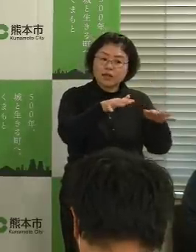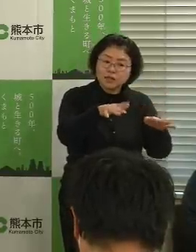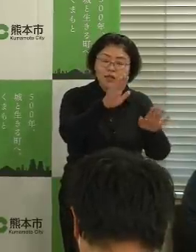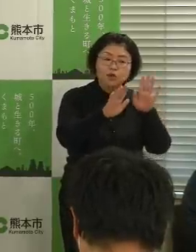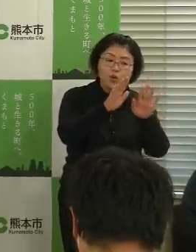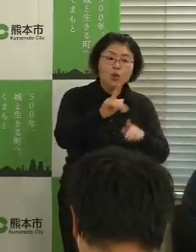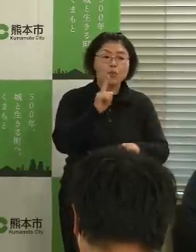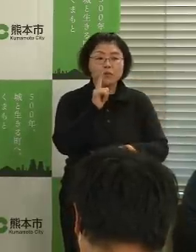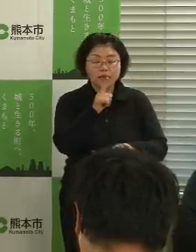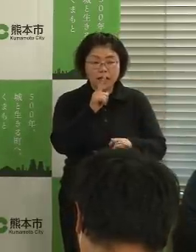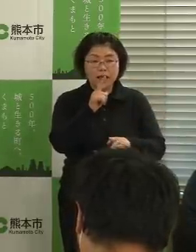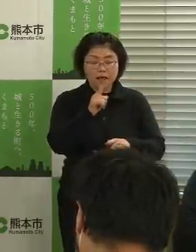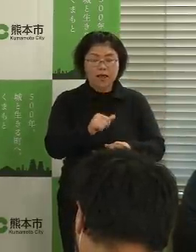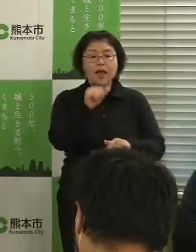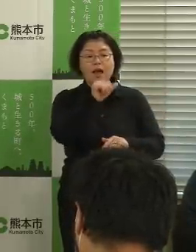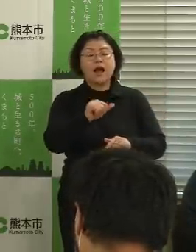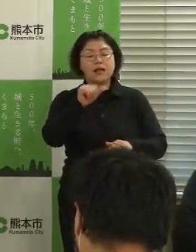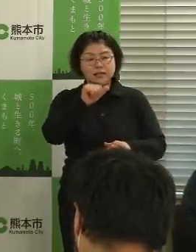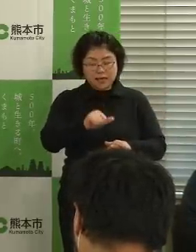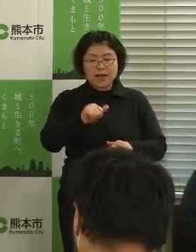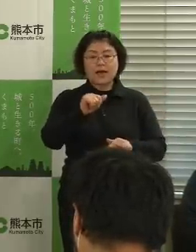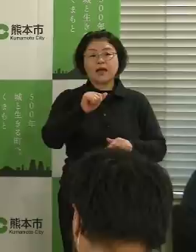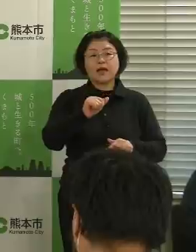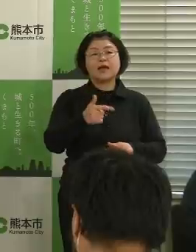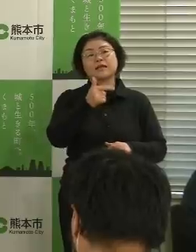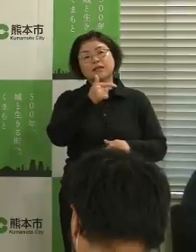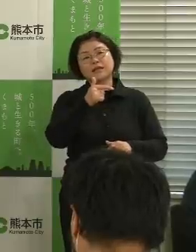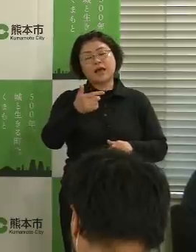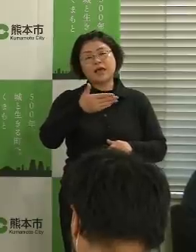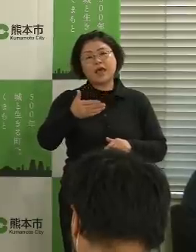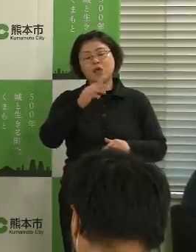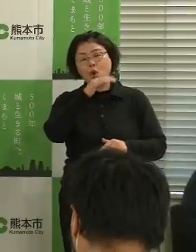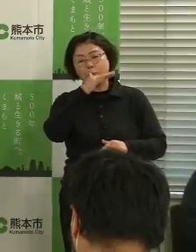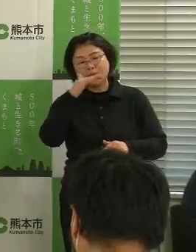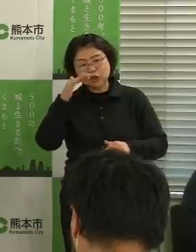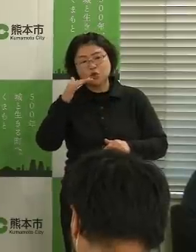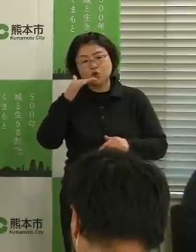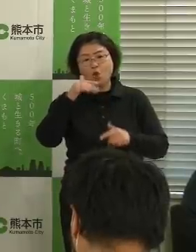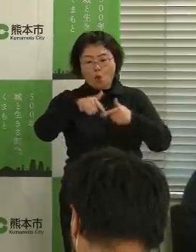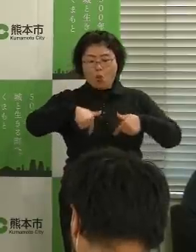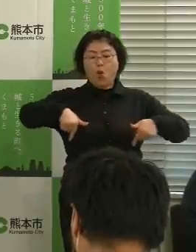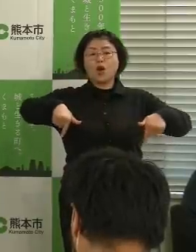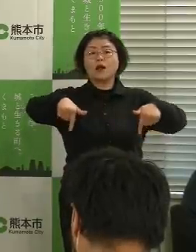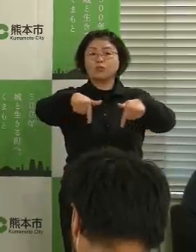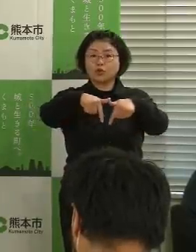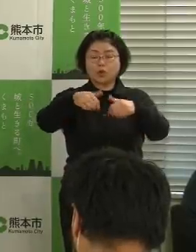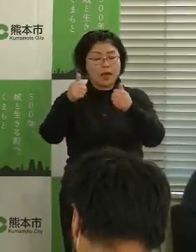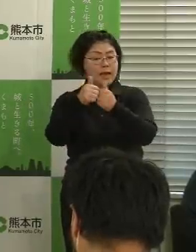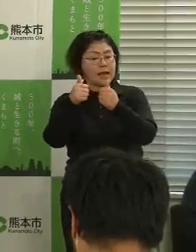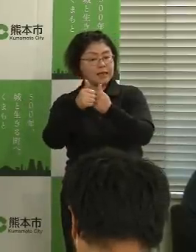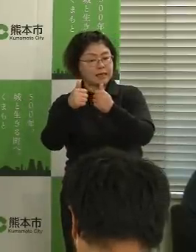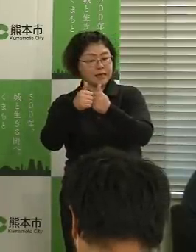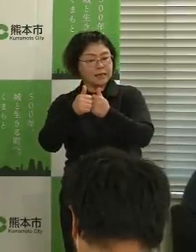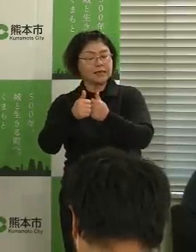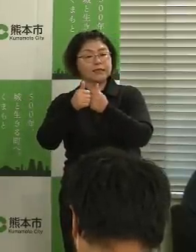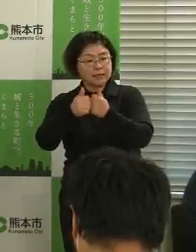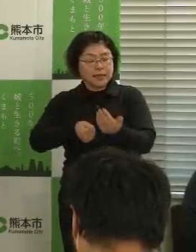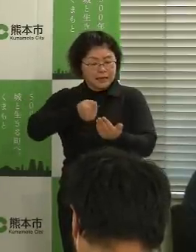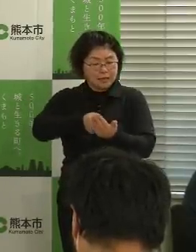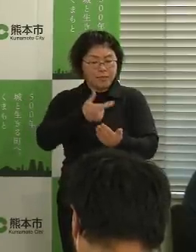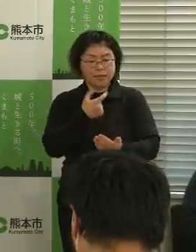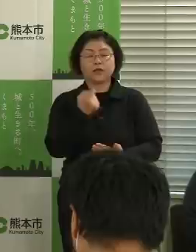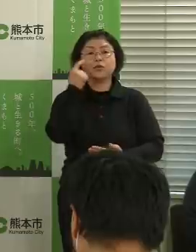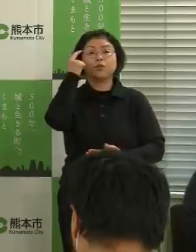つ、アジア太平洋水フォーラムと協議の上決定をし、改めてご報告をさせていただきます。